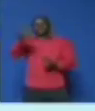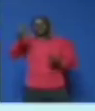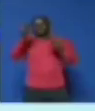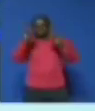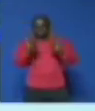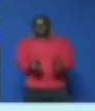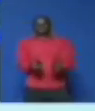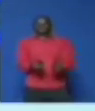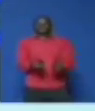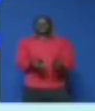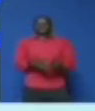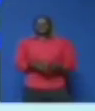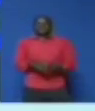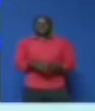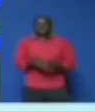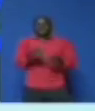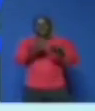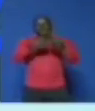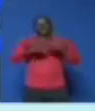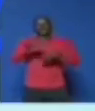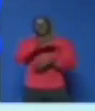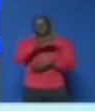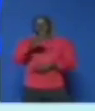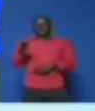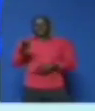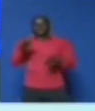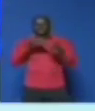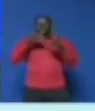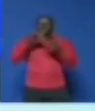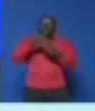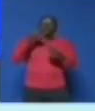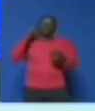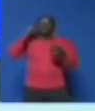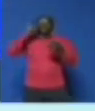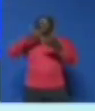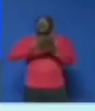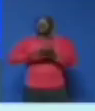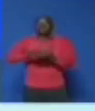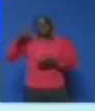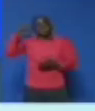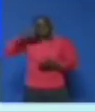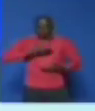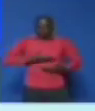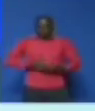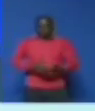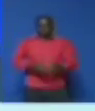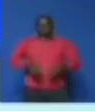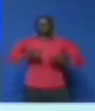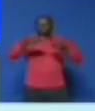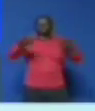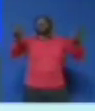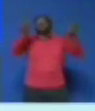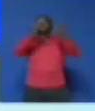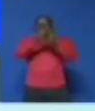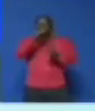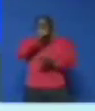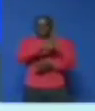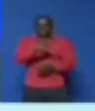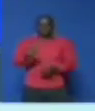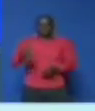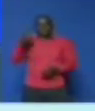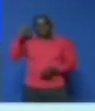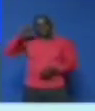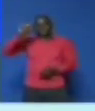retour au burkina faso où il est sage femme d'afrique francophone se sont donné rendez-vous à la gadoue pour le deuxième